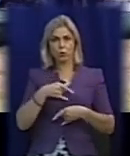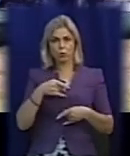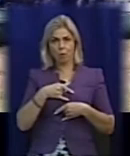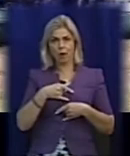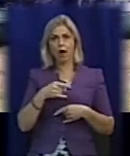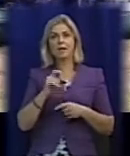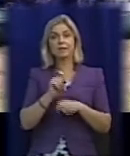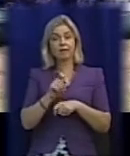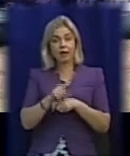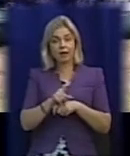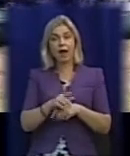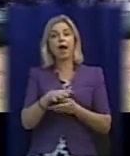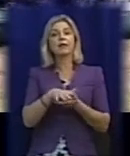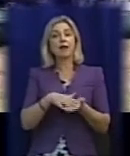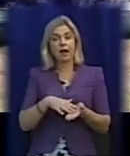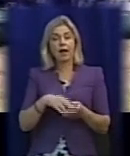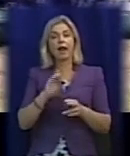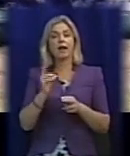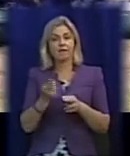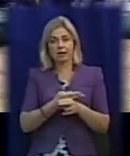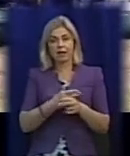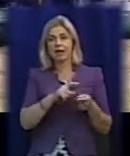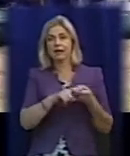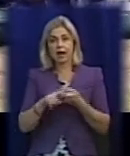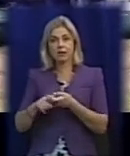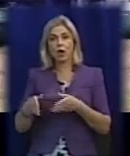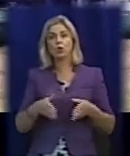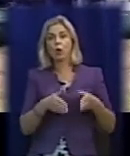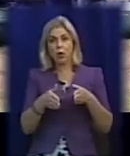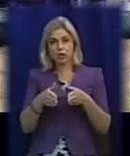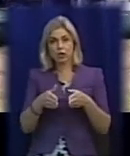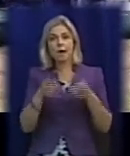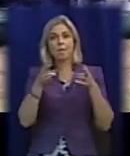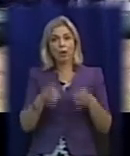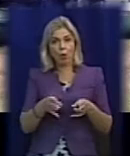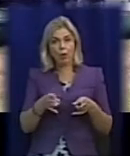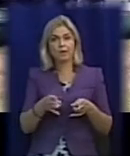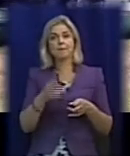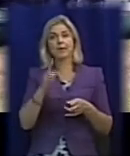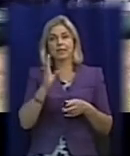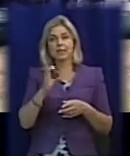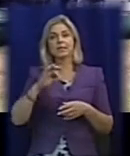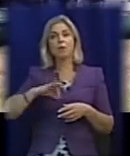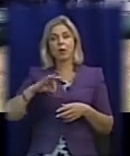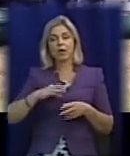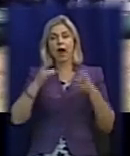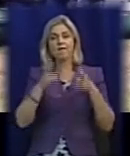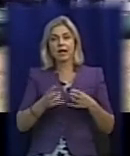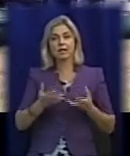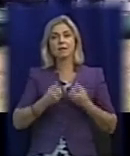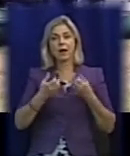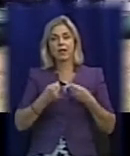завдання. Далі ліквідація наслідків дорожньо-транспортної пригоди з використанням